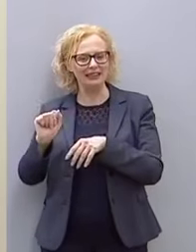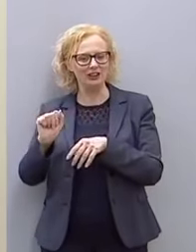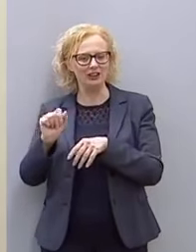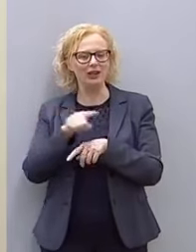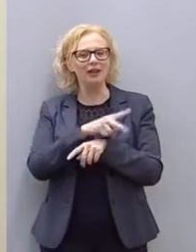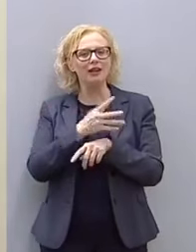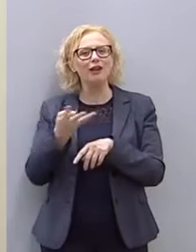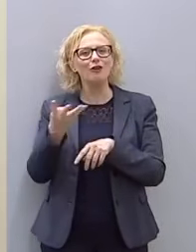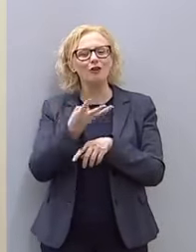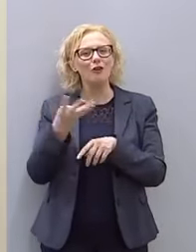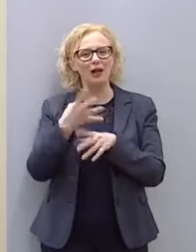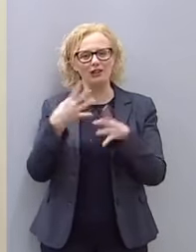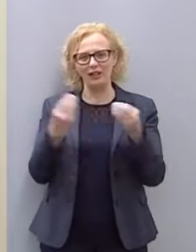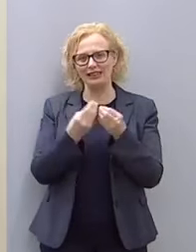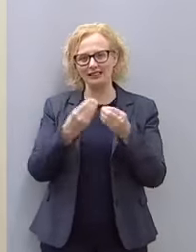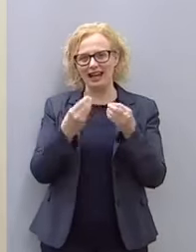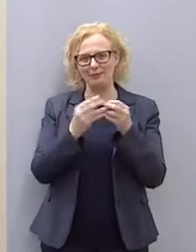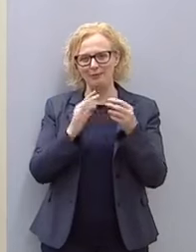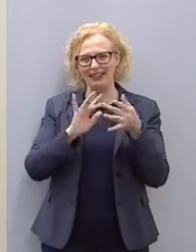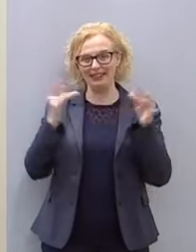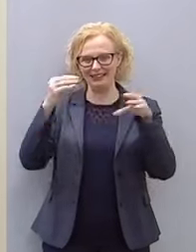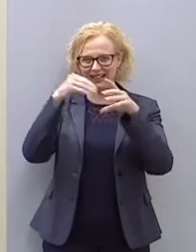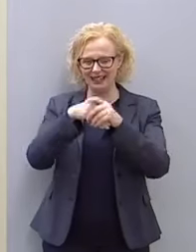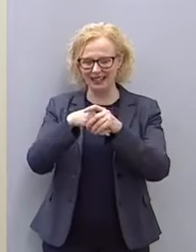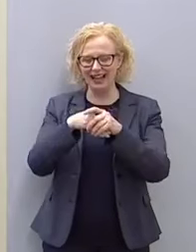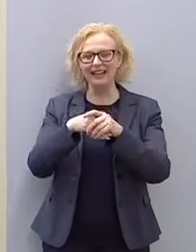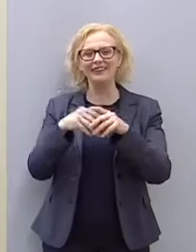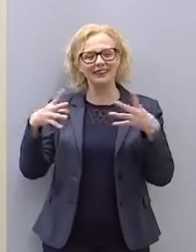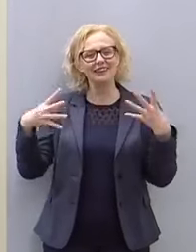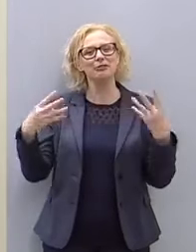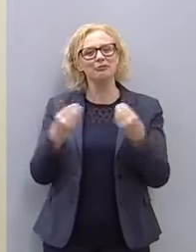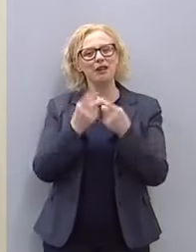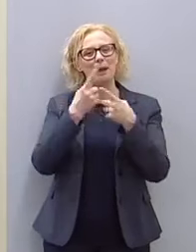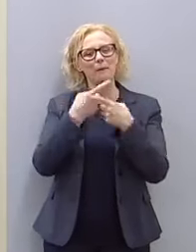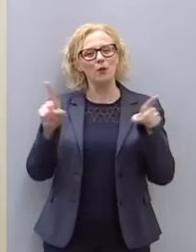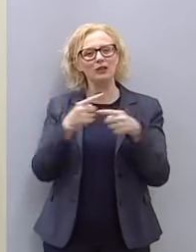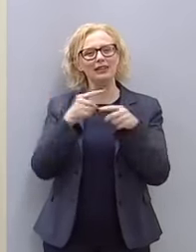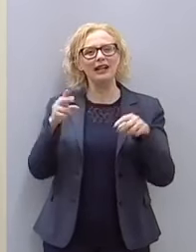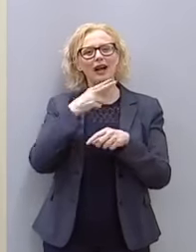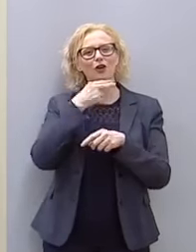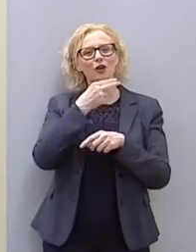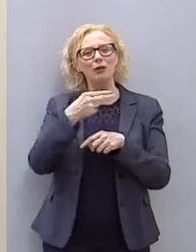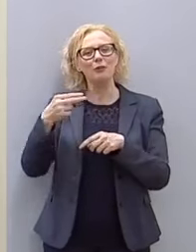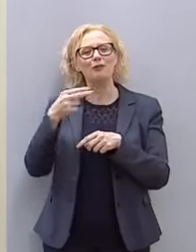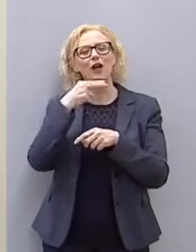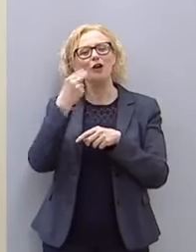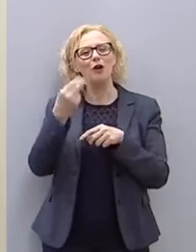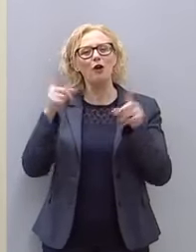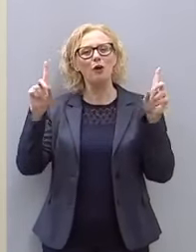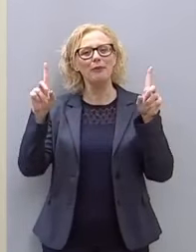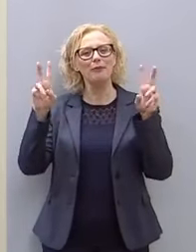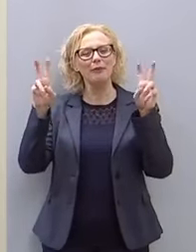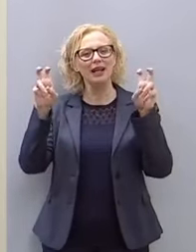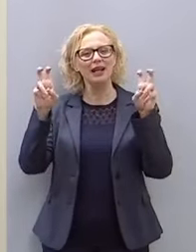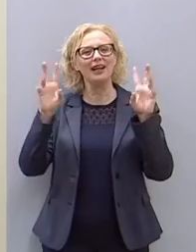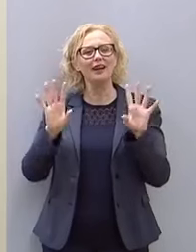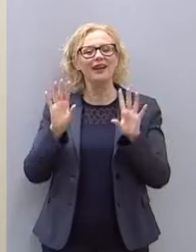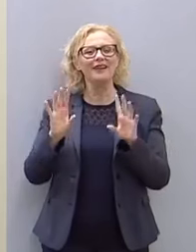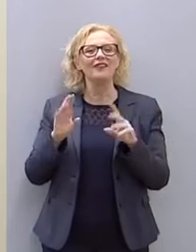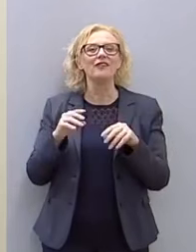ritrovati virtualmente eseguono per noi questo brano il loro nome il nome del quartetto è appunto